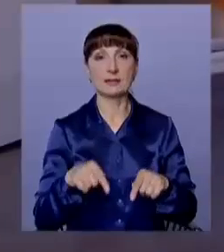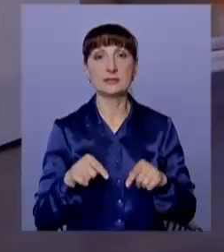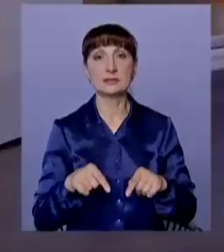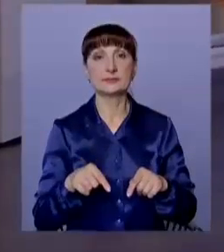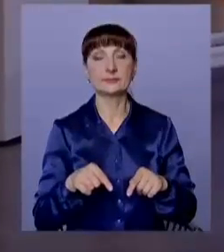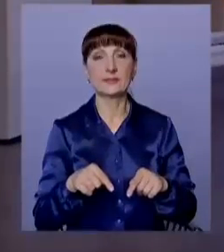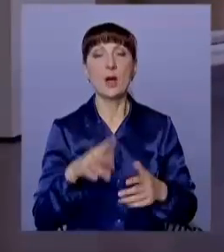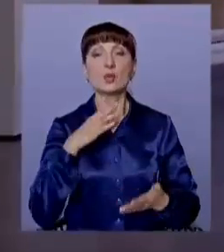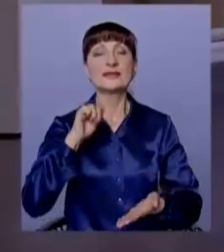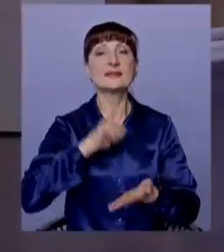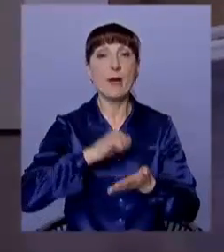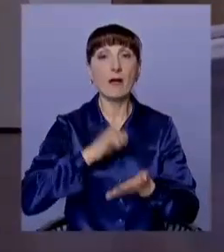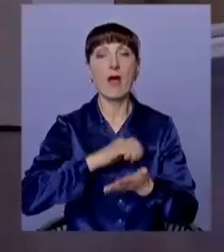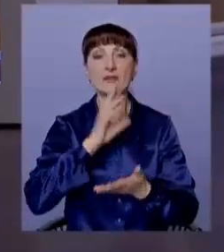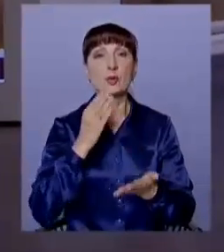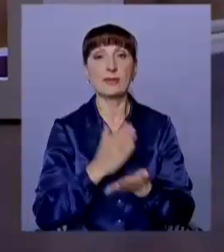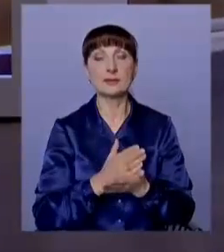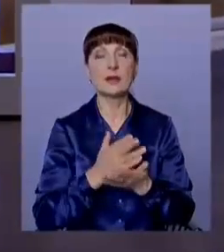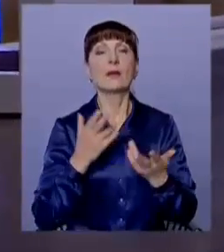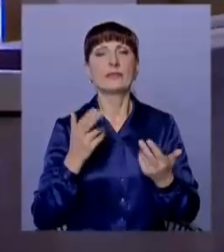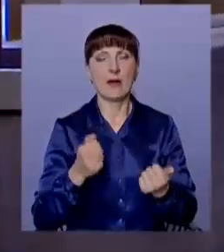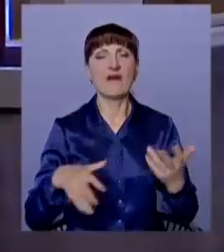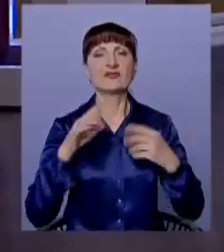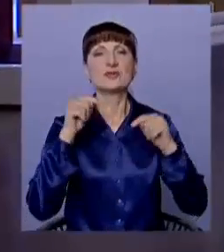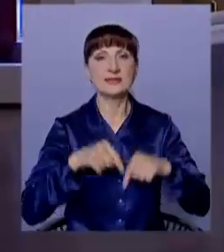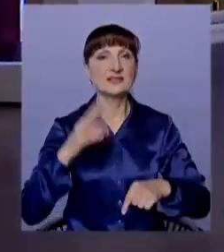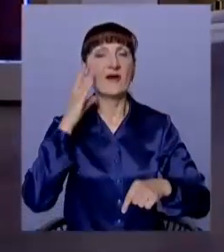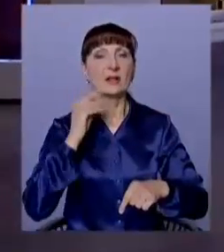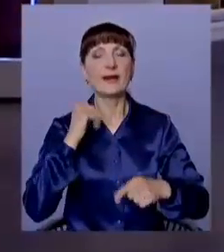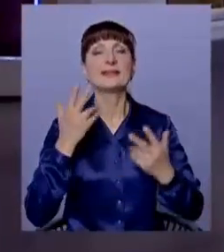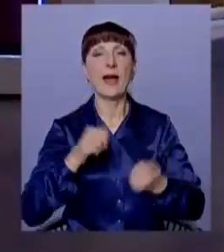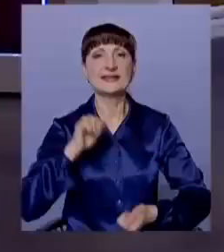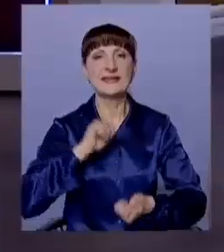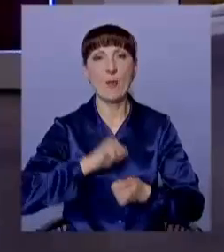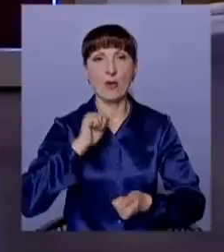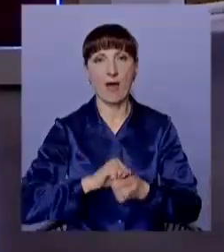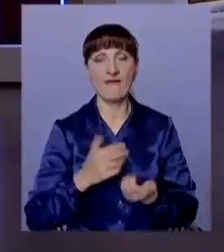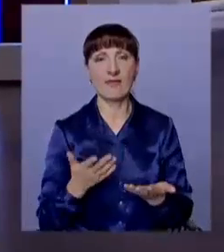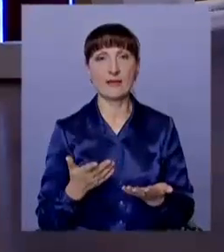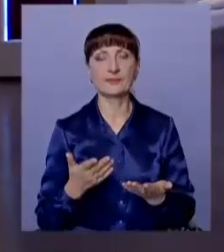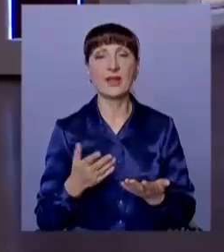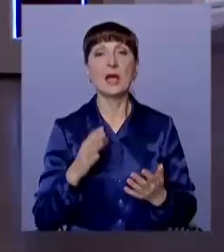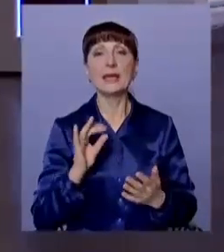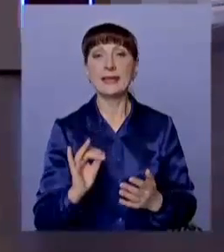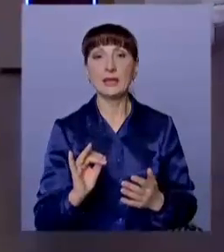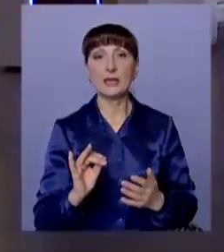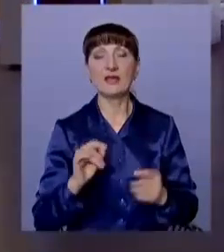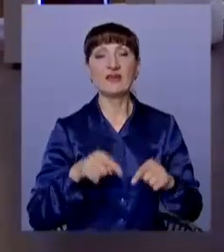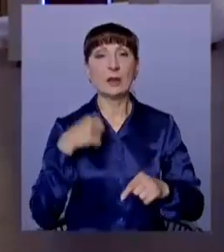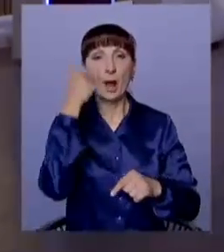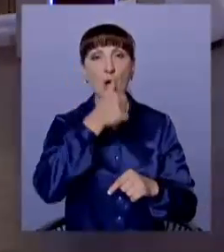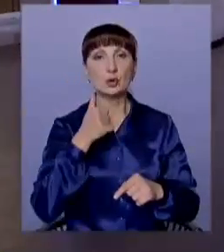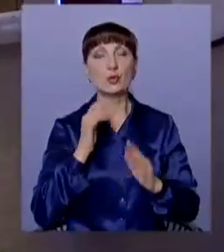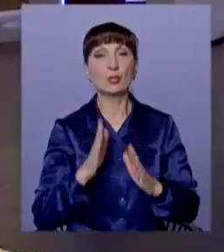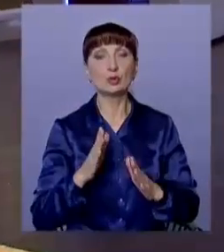и типографии все, да, рядышком, все под боком. Да, все издательства здесь находятся, все типографии здесь находятся. И в этом году